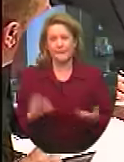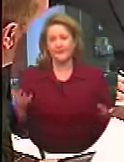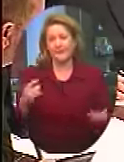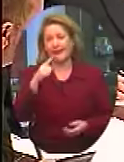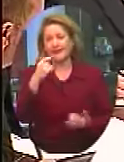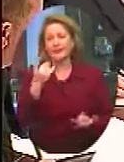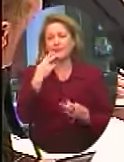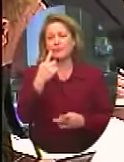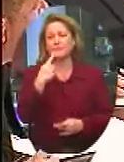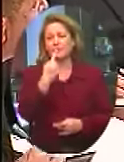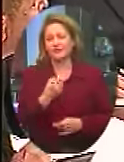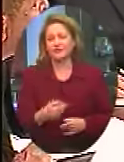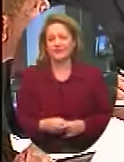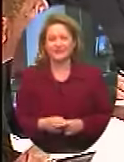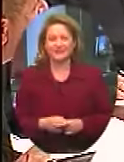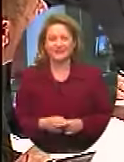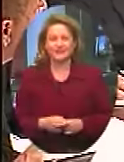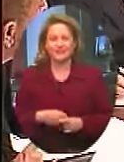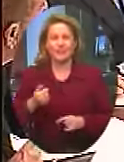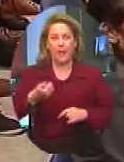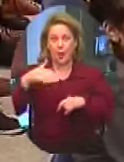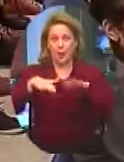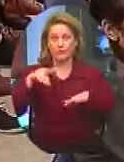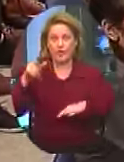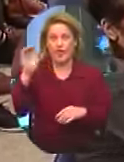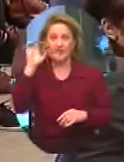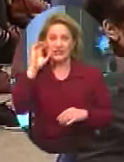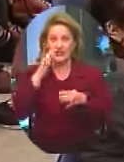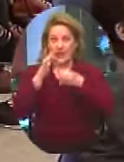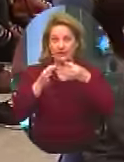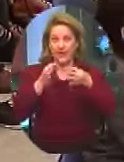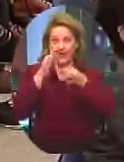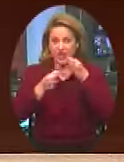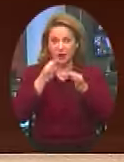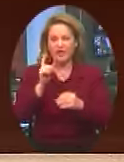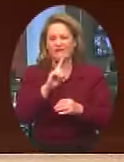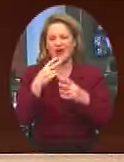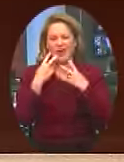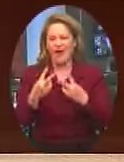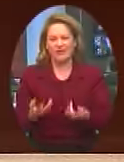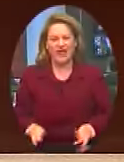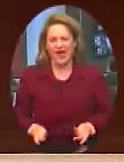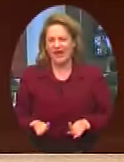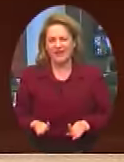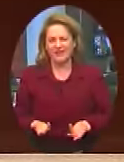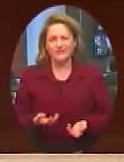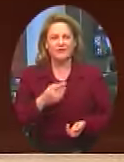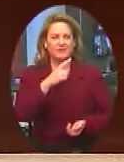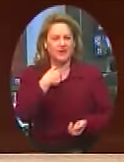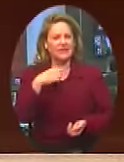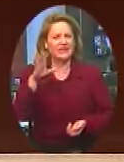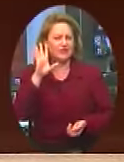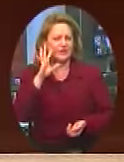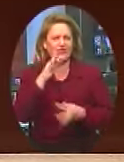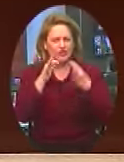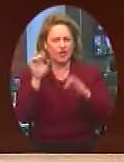לטענת חברי הכנסת מהאופוזיציה, ראש הממשלה אומנם הקשיב לשאלות, אך לא באמת ענה עליהן. אני מבין, הקשבתי לשאלות שלך, את צודקת, הוא